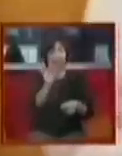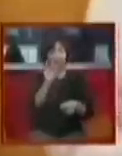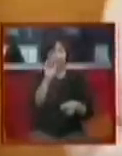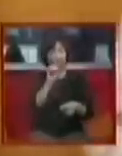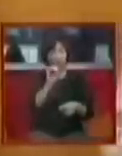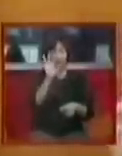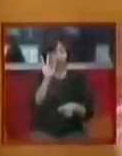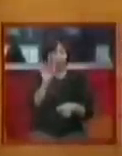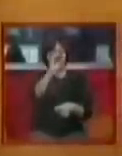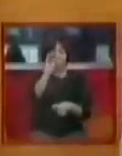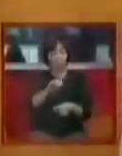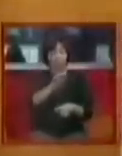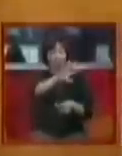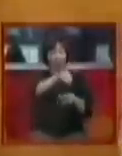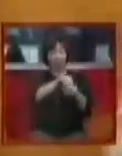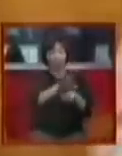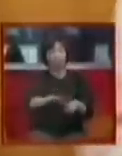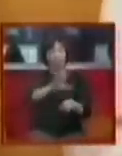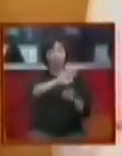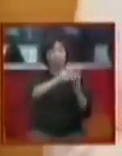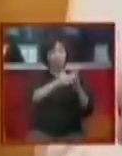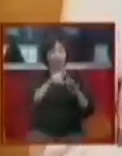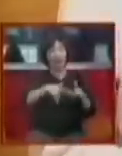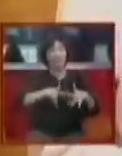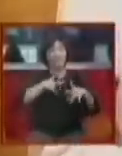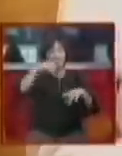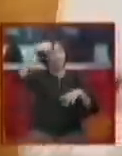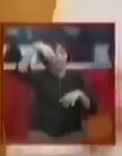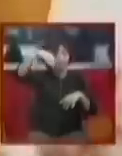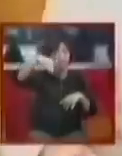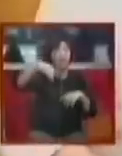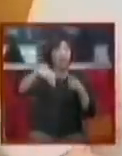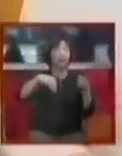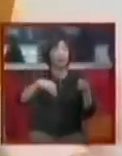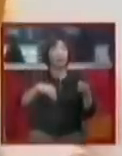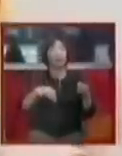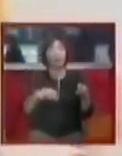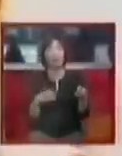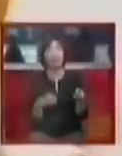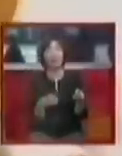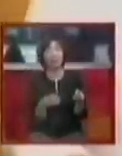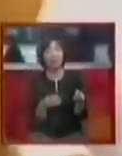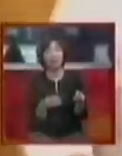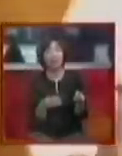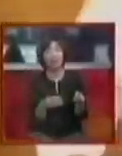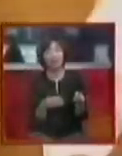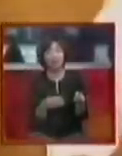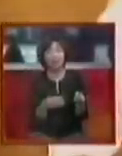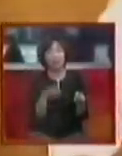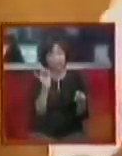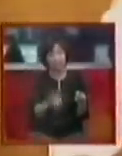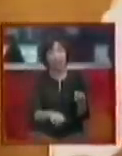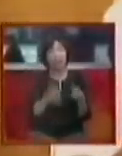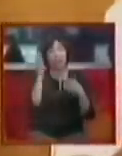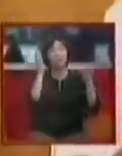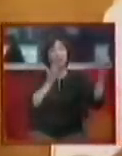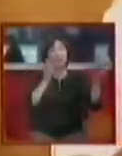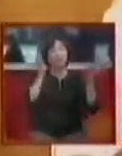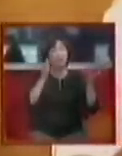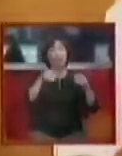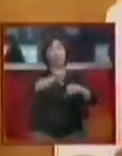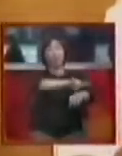99.98% na raw ng mga barangay sa bansa ang may kuryente. Pati ba naman, sa serbisyong dapat ay matagal